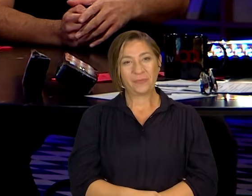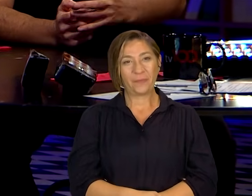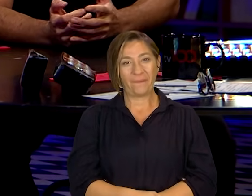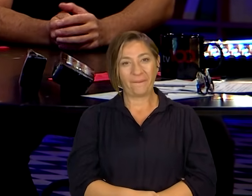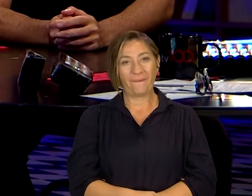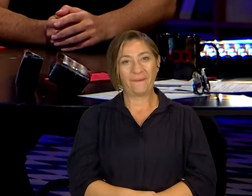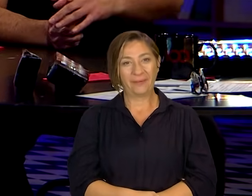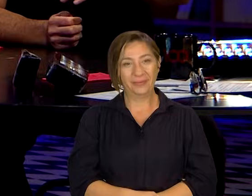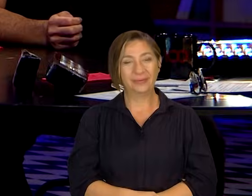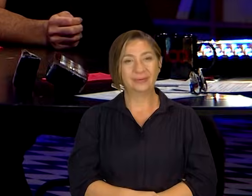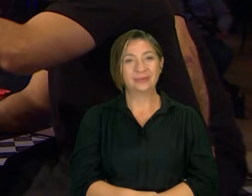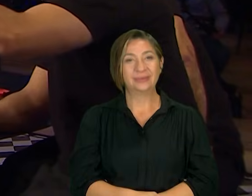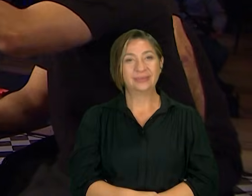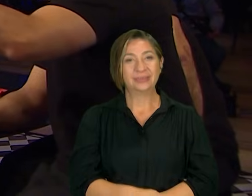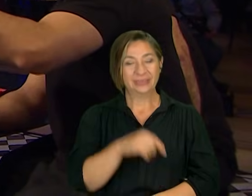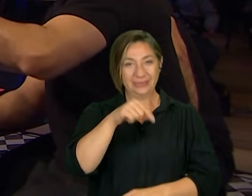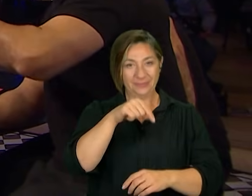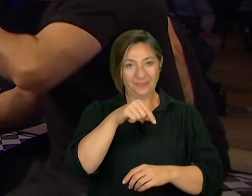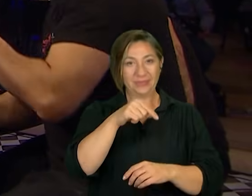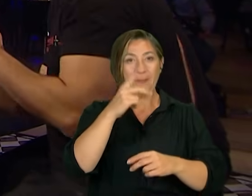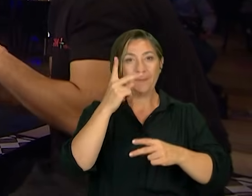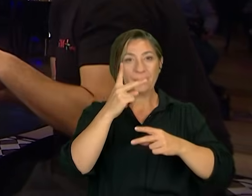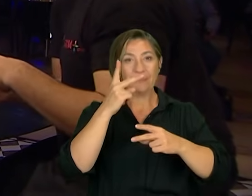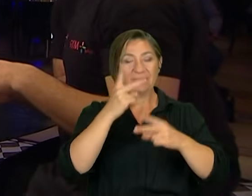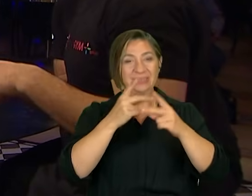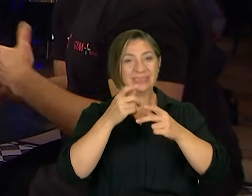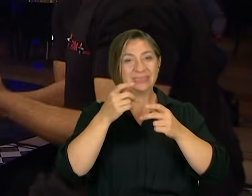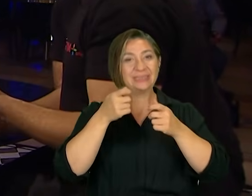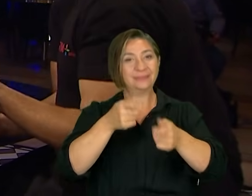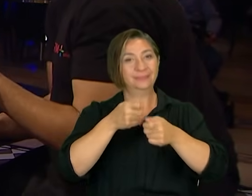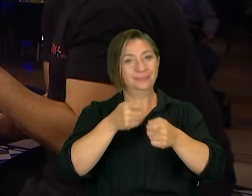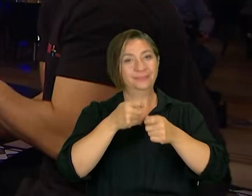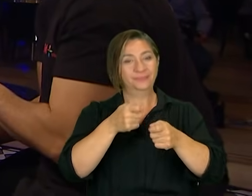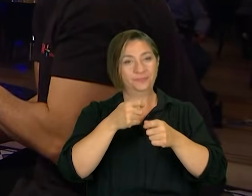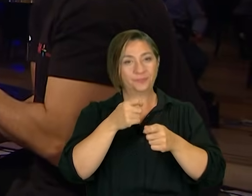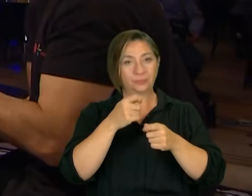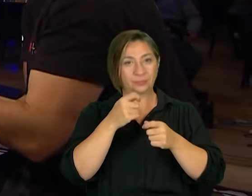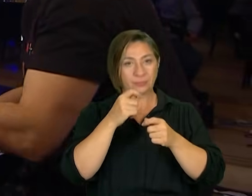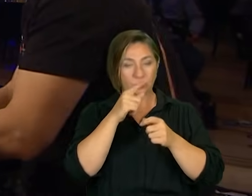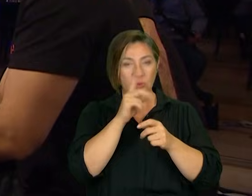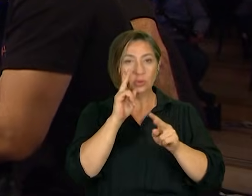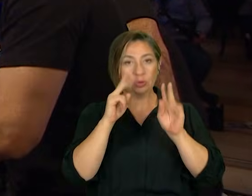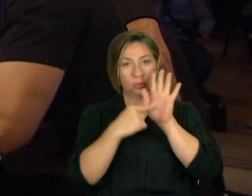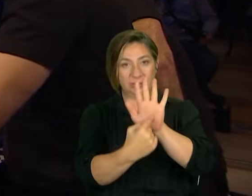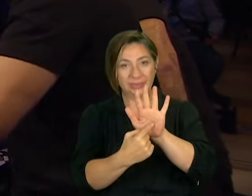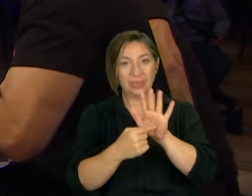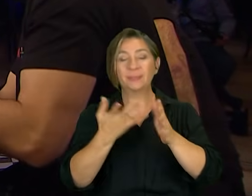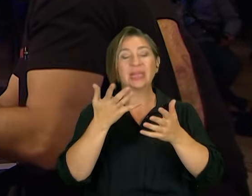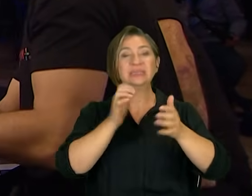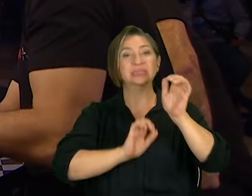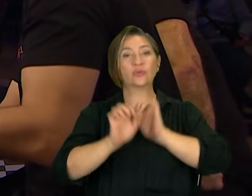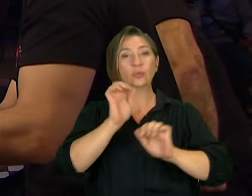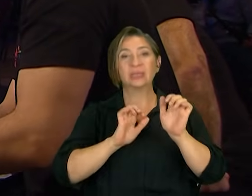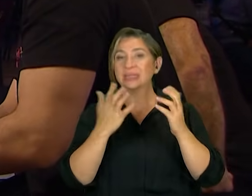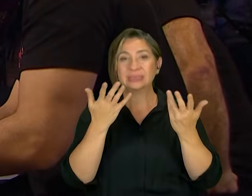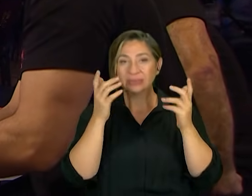Harikuladesiniz efendim. Özür dilerim. Şimdi bazı böyle derslerde basic uygulamalarımız var. Onları gösterecekler. Bir de savunmada nasıl